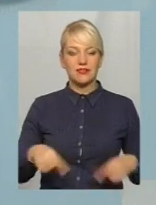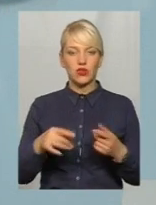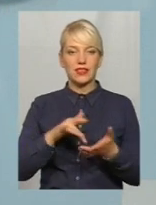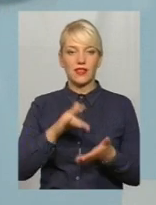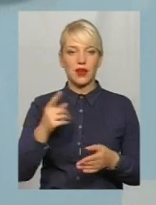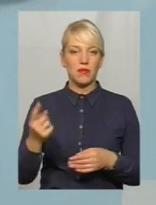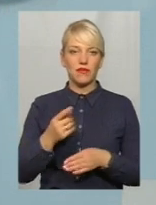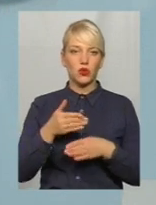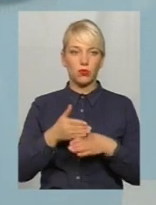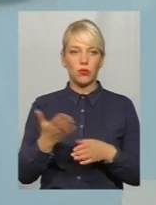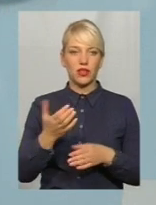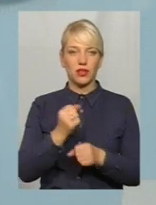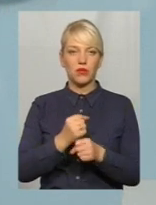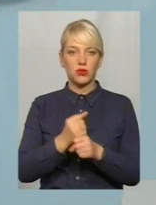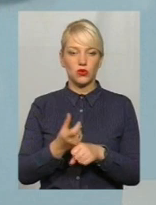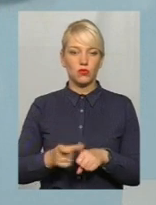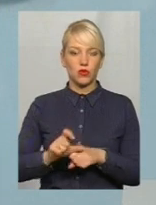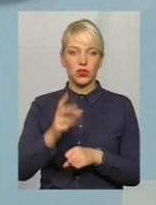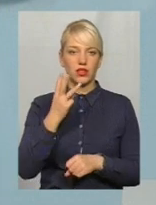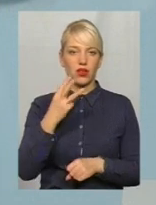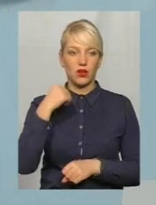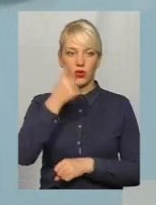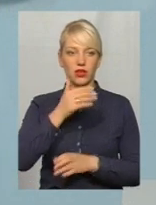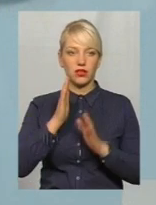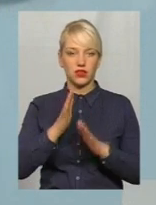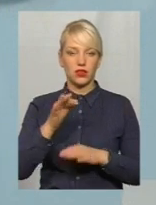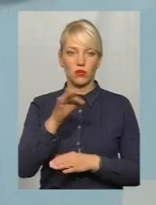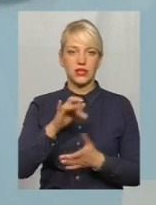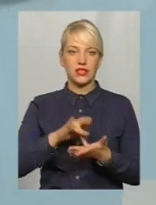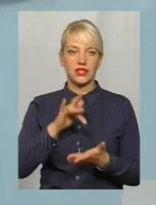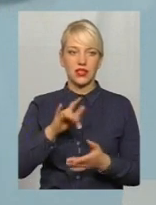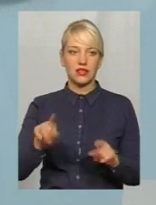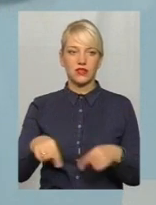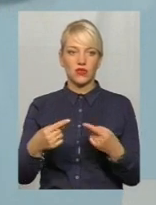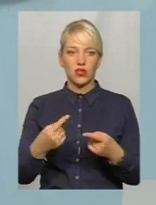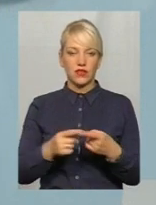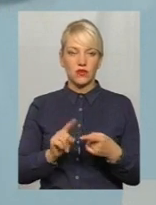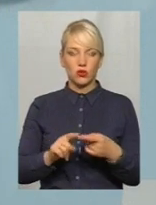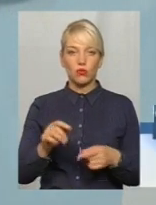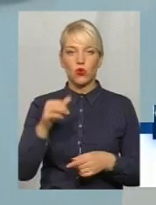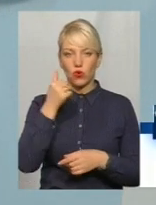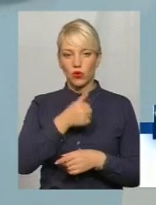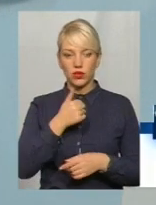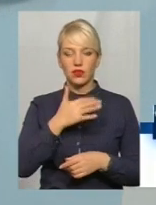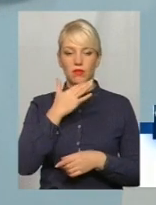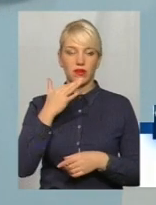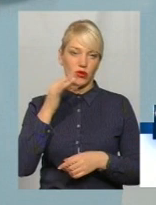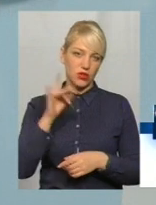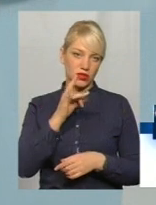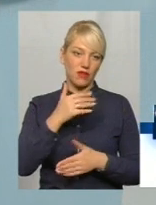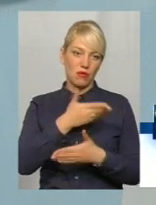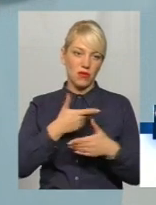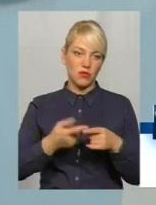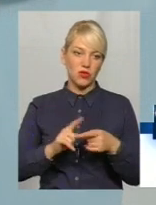первинної допомоги, які функціонують понад 3 роки. Тільки обласний центр створив це в цьому році, хоча неодноразово ми про те